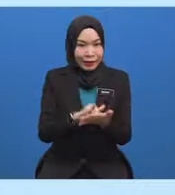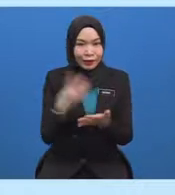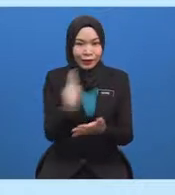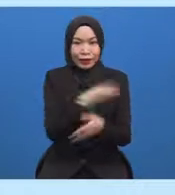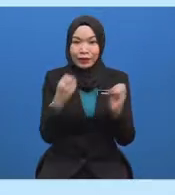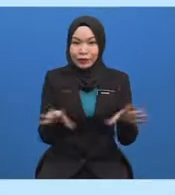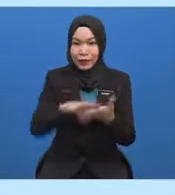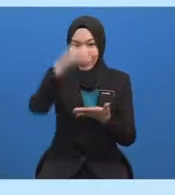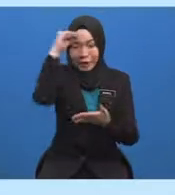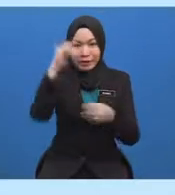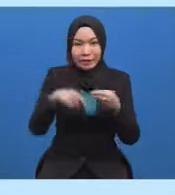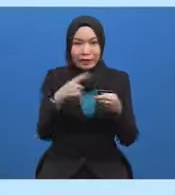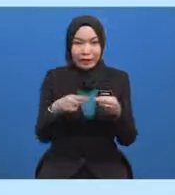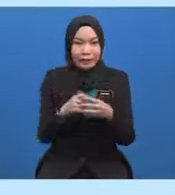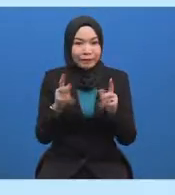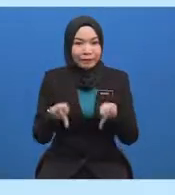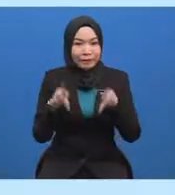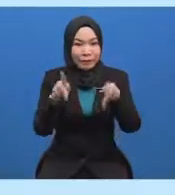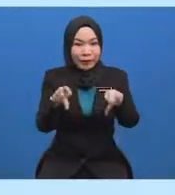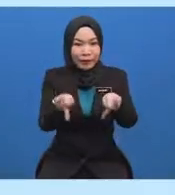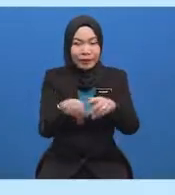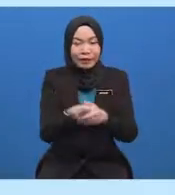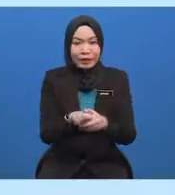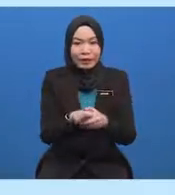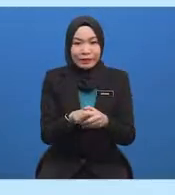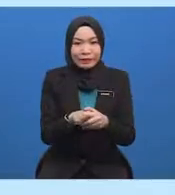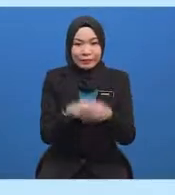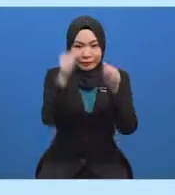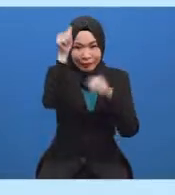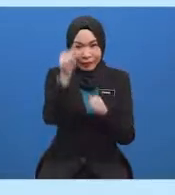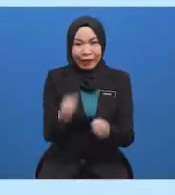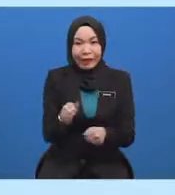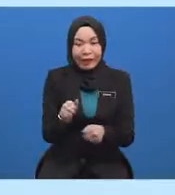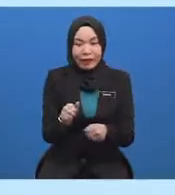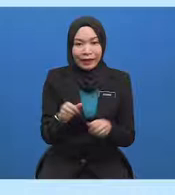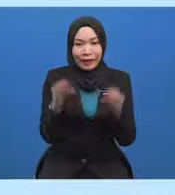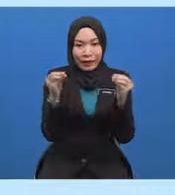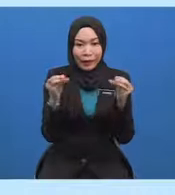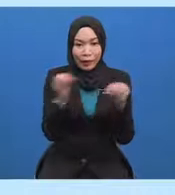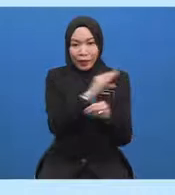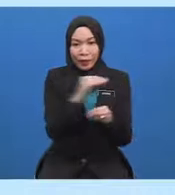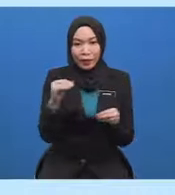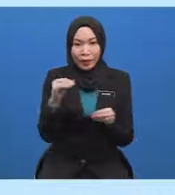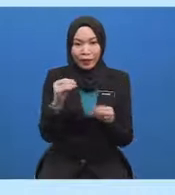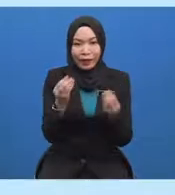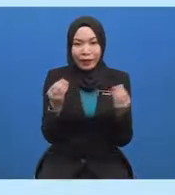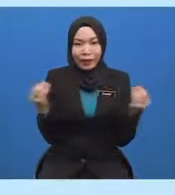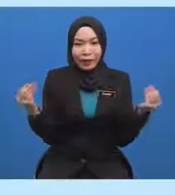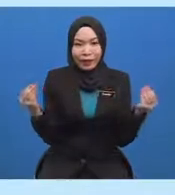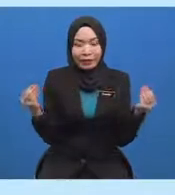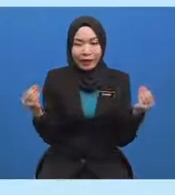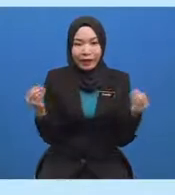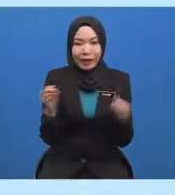proses kesot antani aliran Lumpur dan tanah runtuh yang berlaku yaitu Sharp